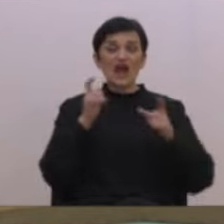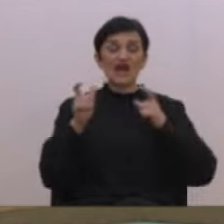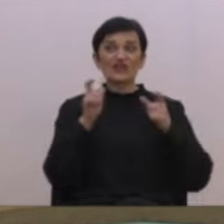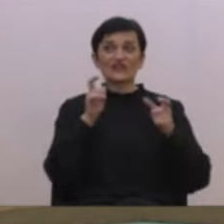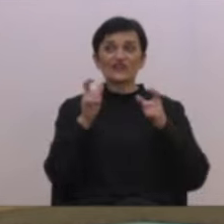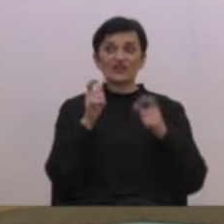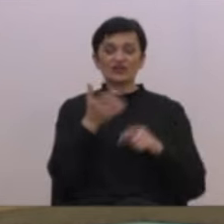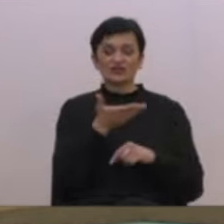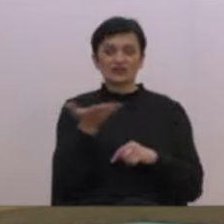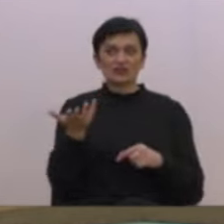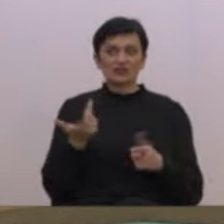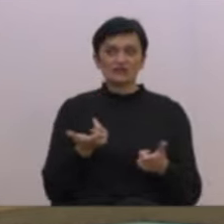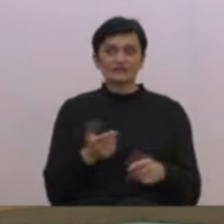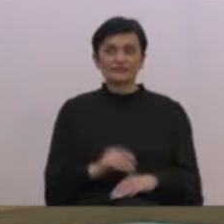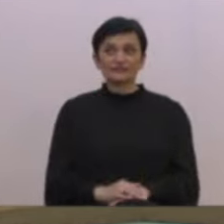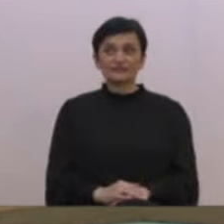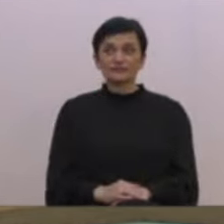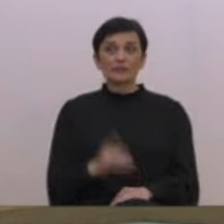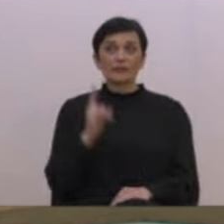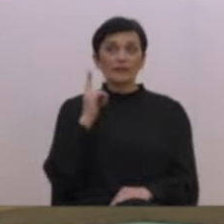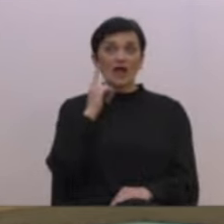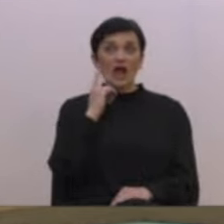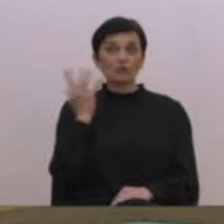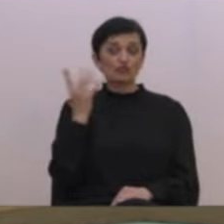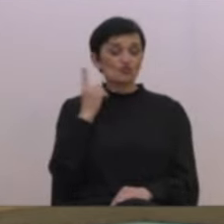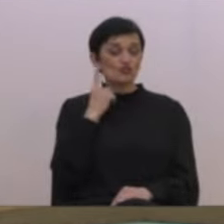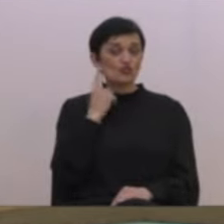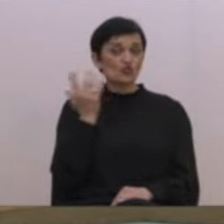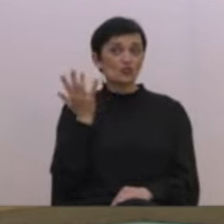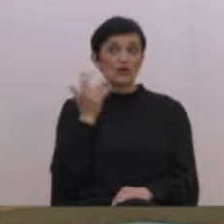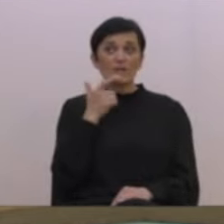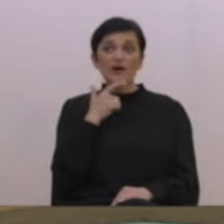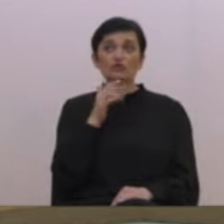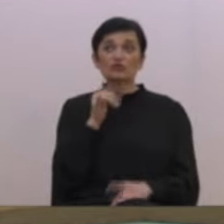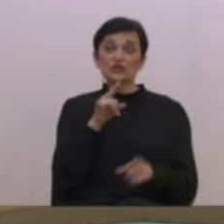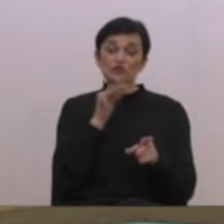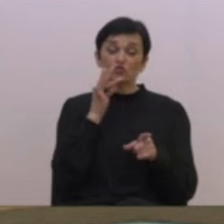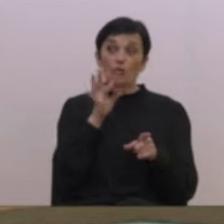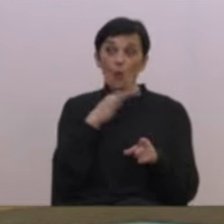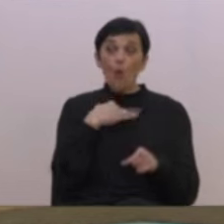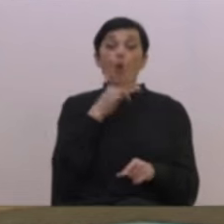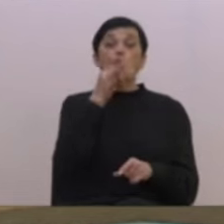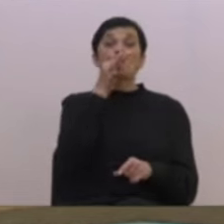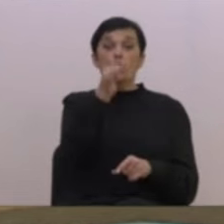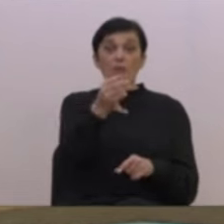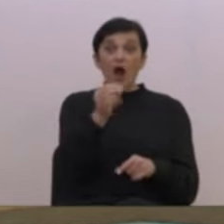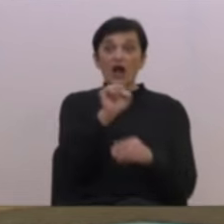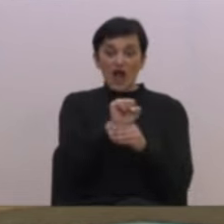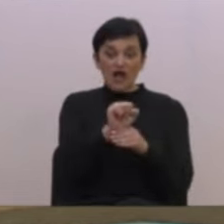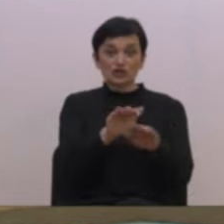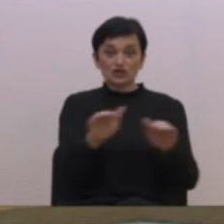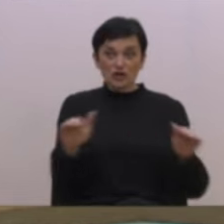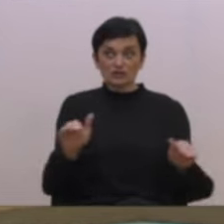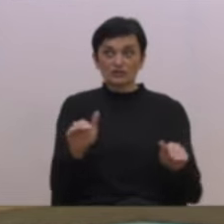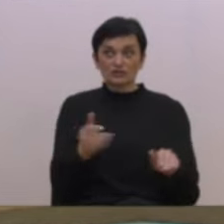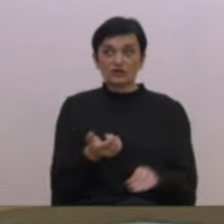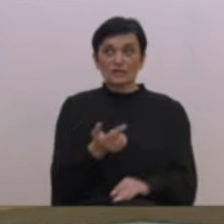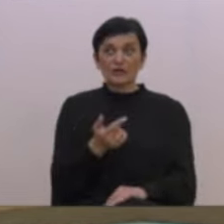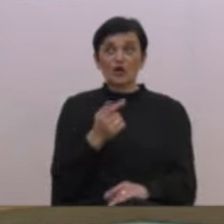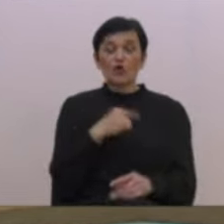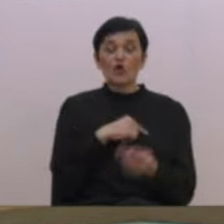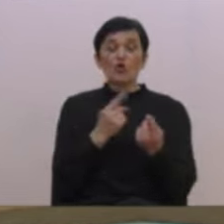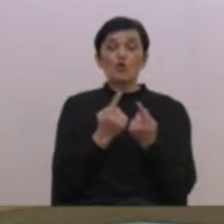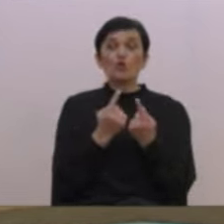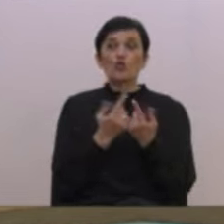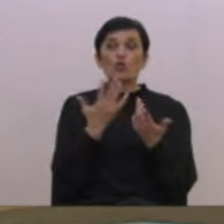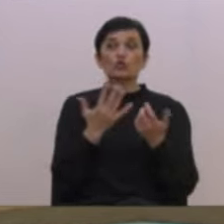se da. Armes, mesar, mes, batom sandro, atât cât pasuhi. Nu pasuhi, e vreo dravi, da ce. Colegi, tu și ai